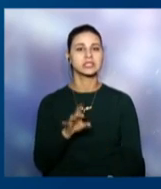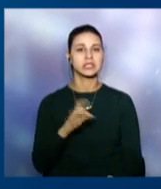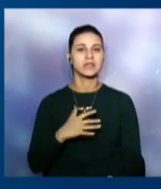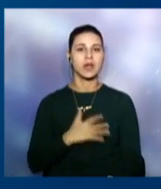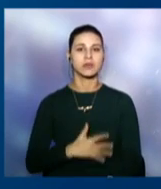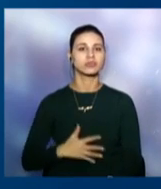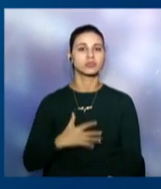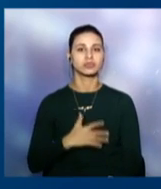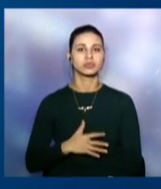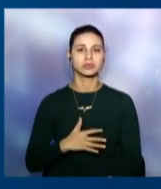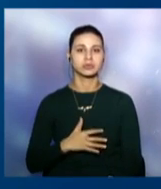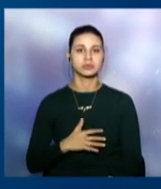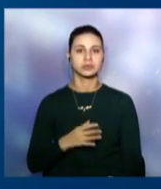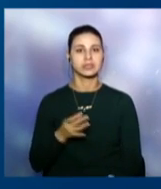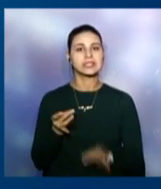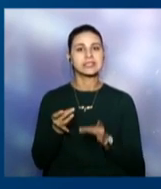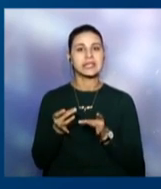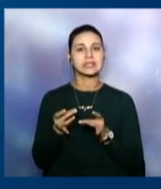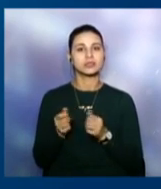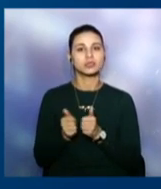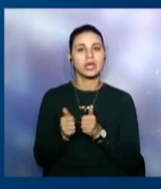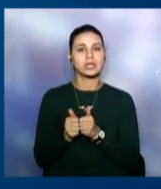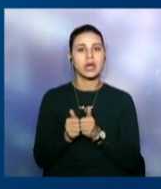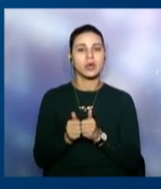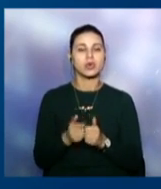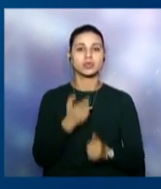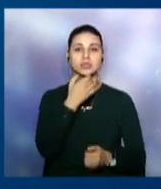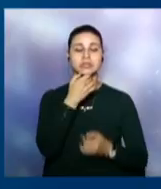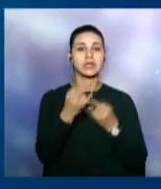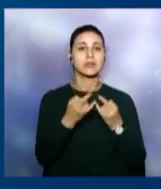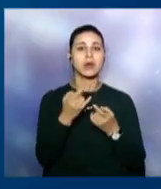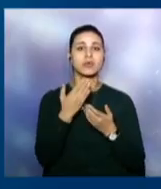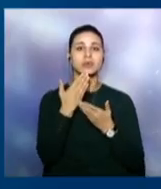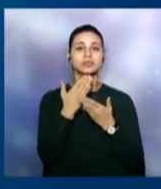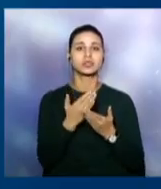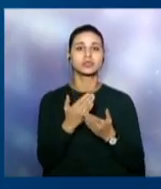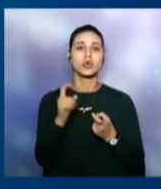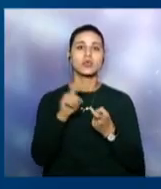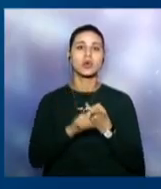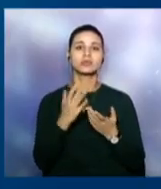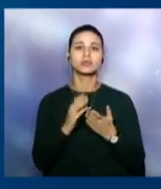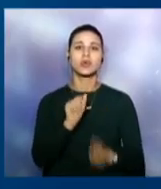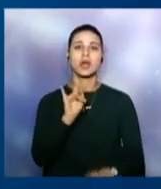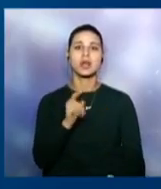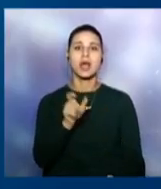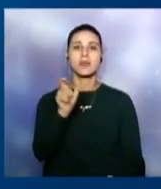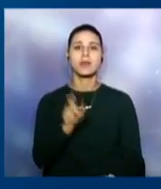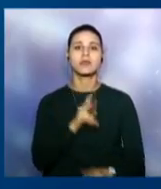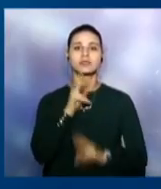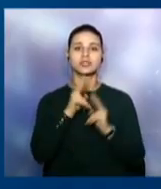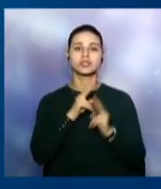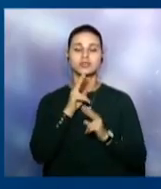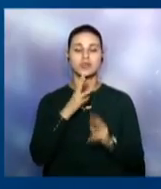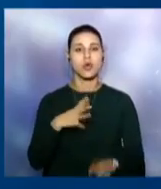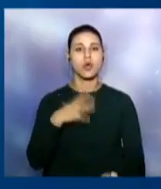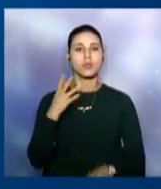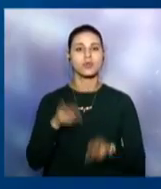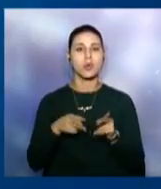დაჭიმულობის შეგრძნებას ნაწიბურთან ახლოს. მაყურებლის კითხვა: უკავშირდება თუ არა ბავშვის ჩიბილები